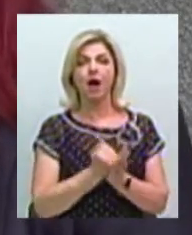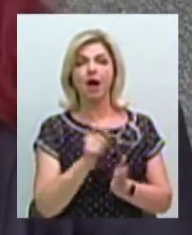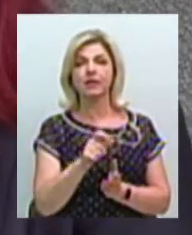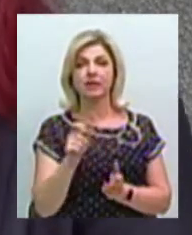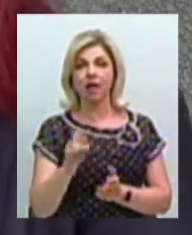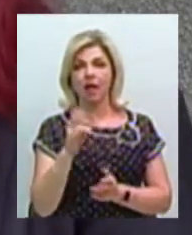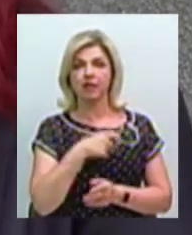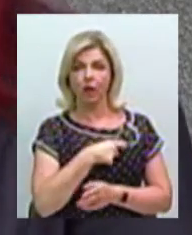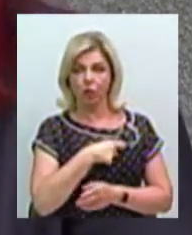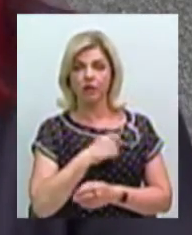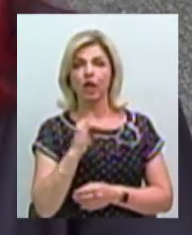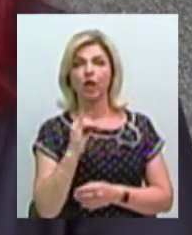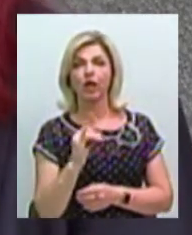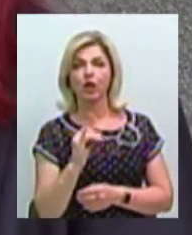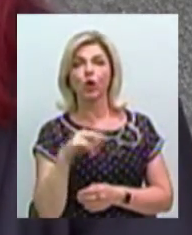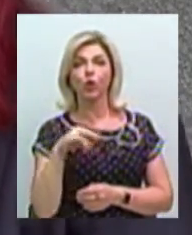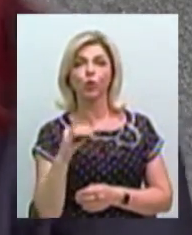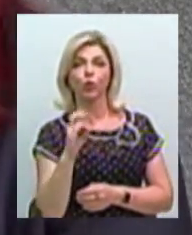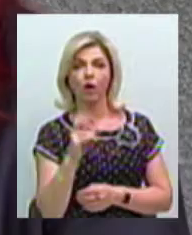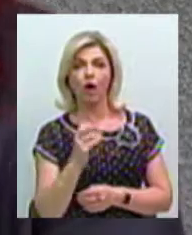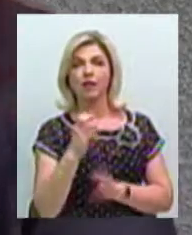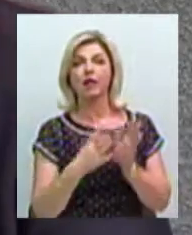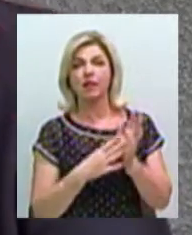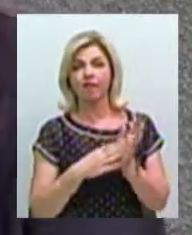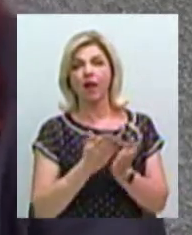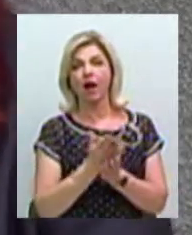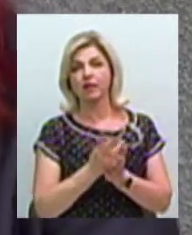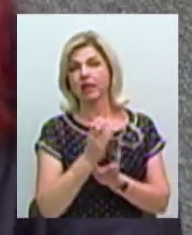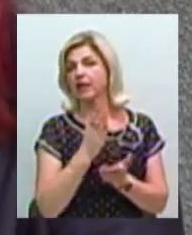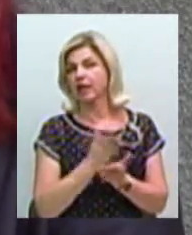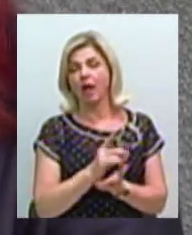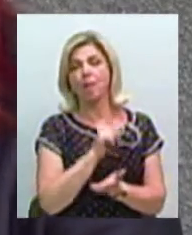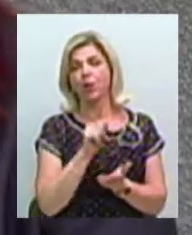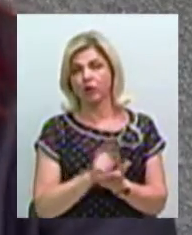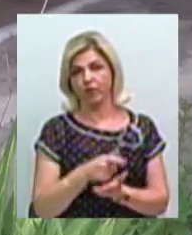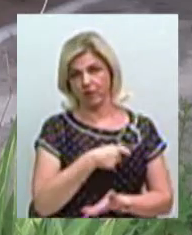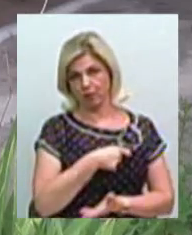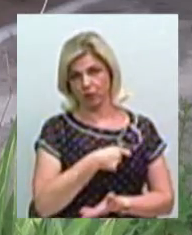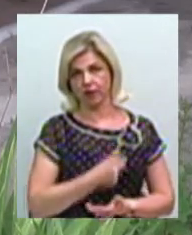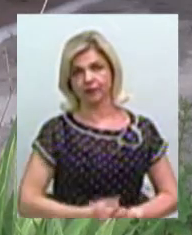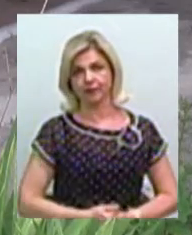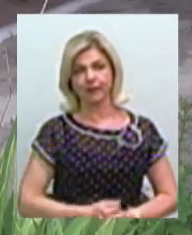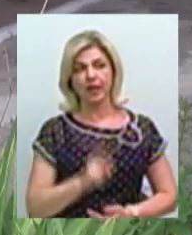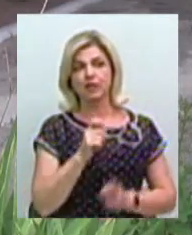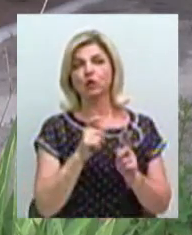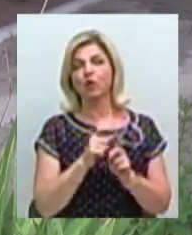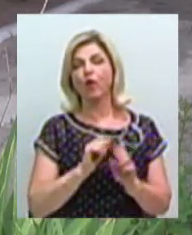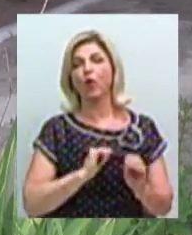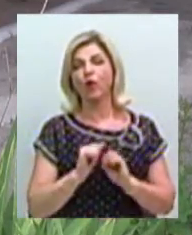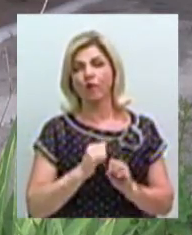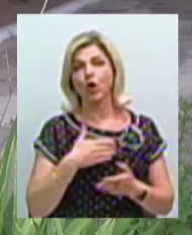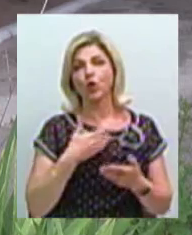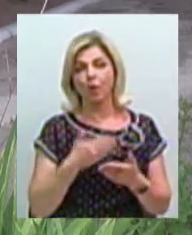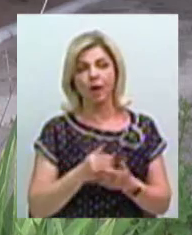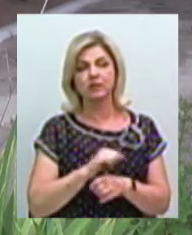народні депутати Артема Ілюка на 9-ту каденцію не є повноваженнями народного депутата. За словами координатора громадської